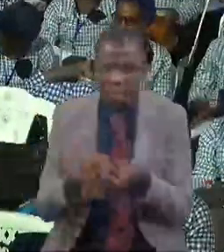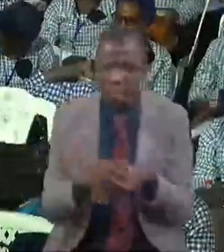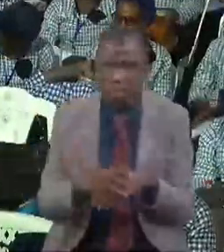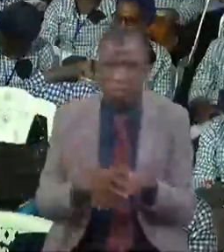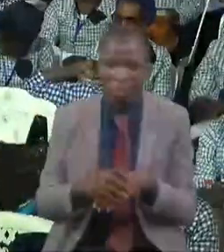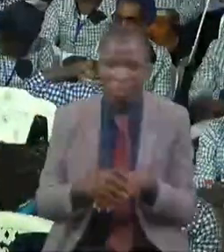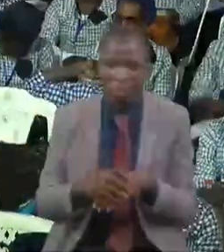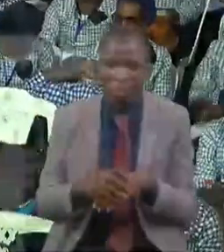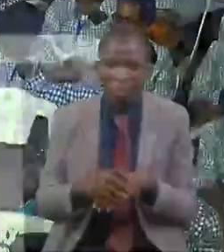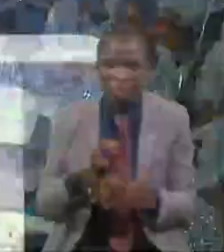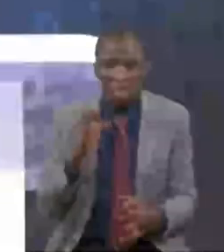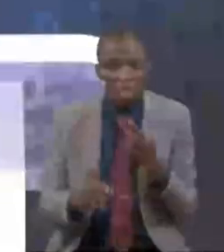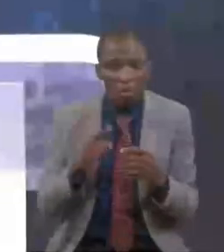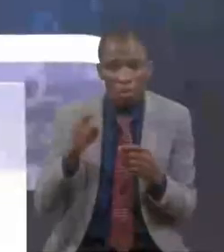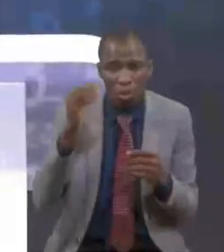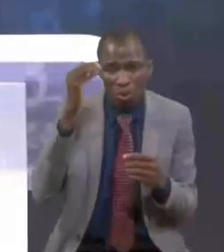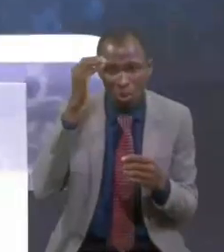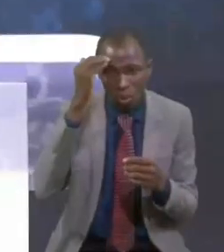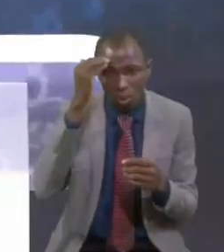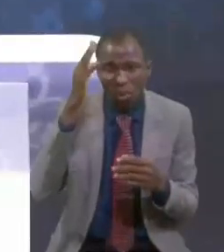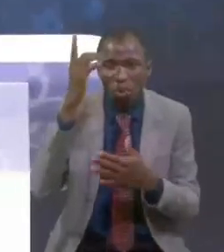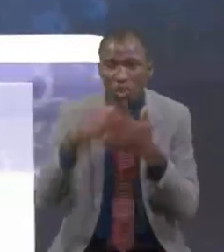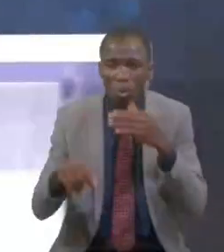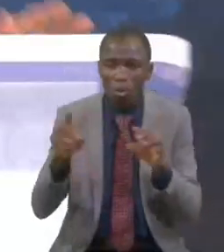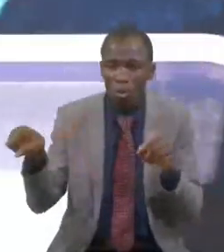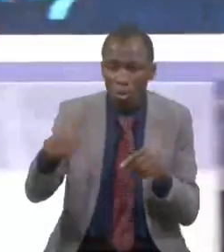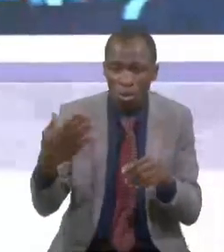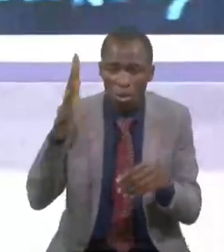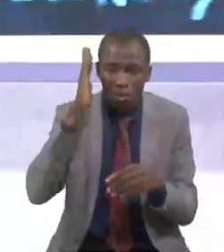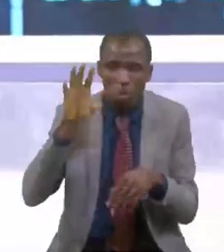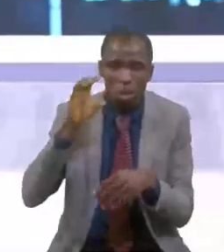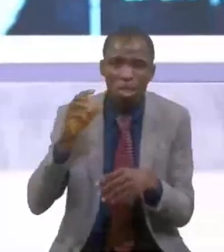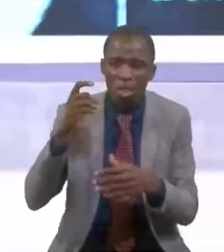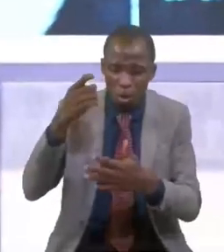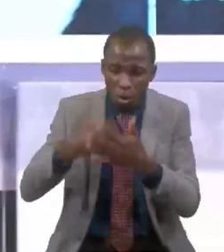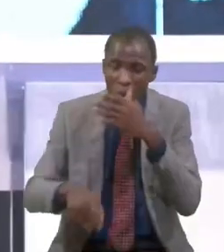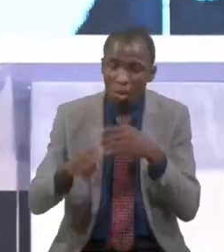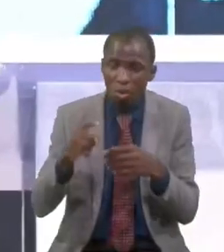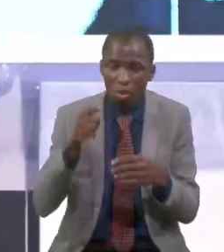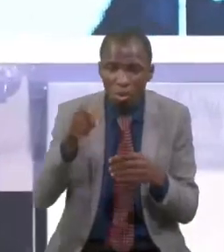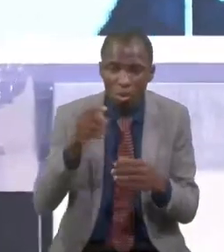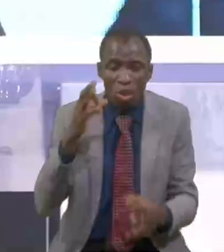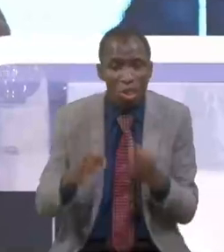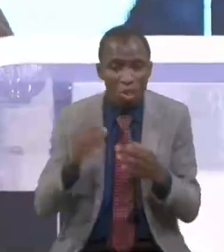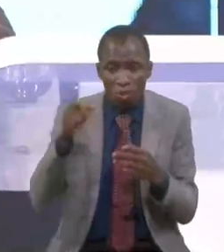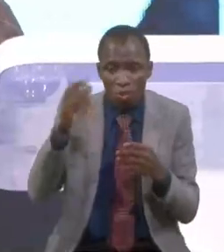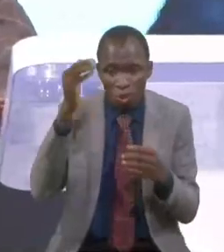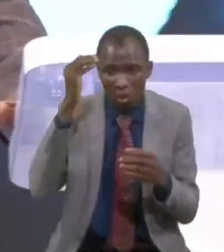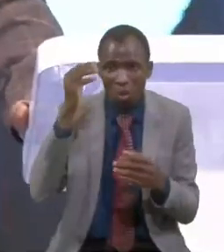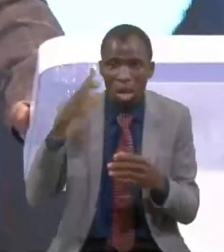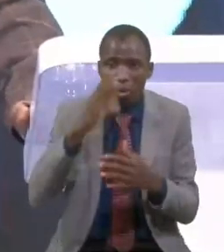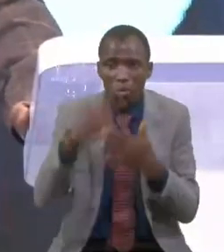rejette si vous savez ce que ces choses vous causeront et comment et ce que cette